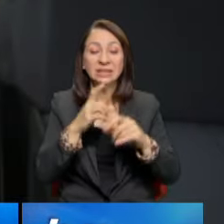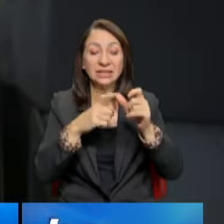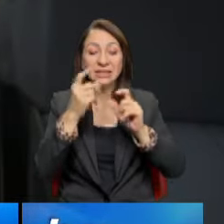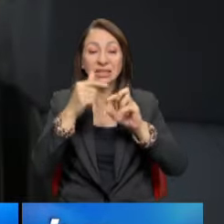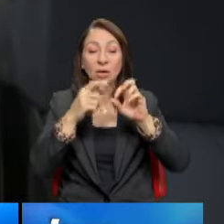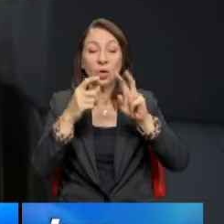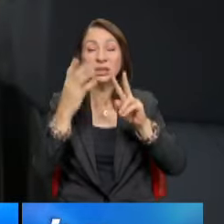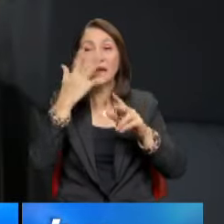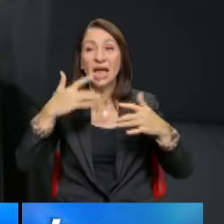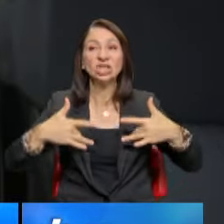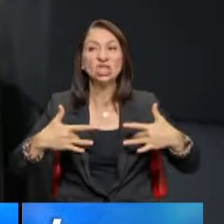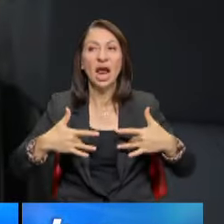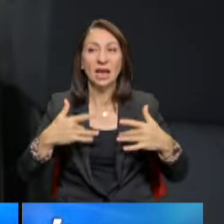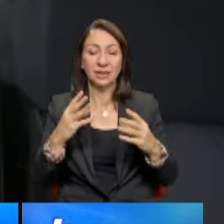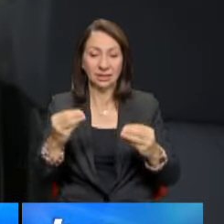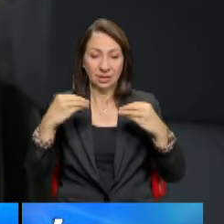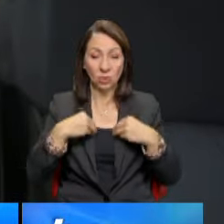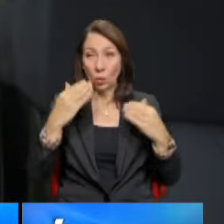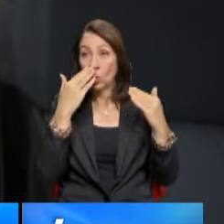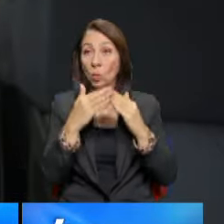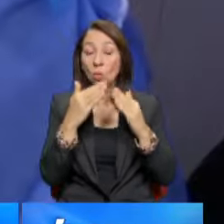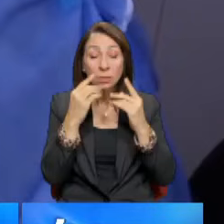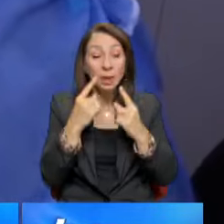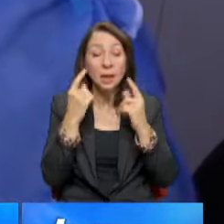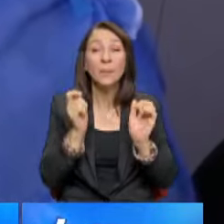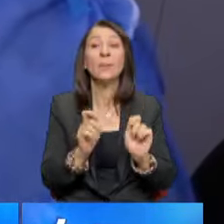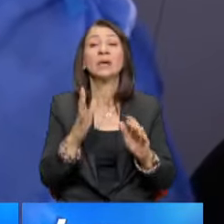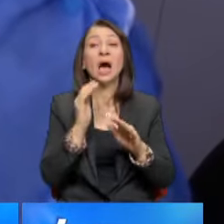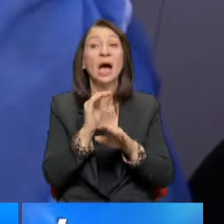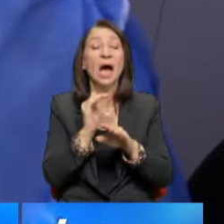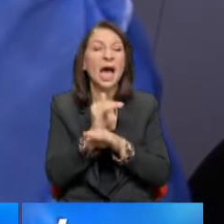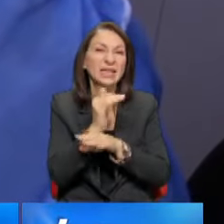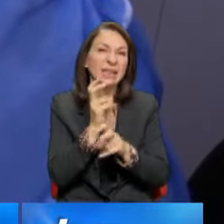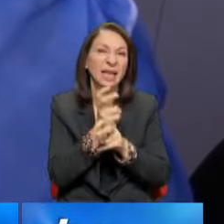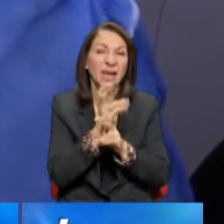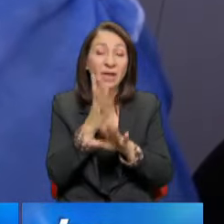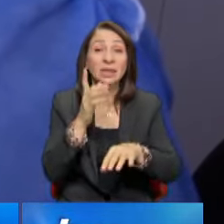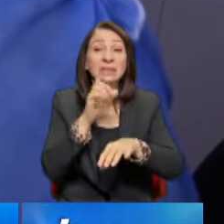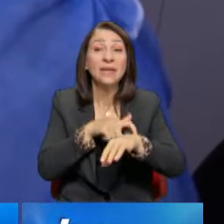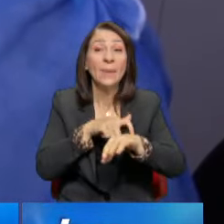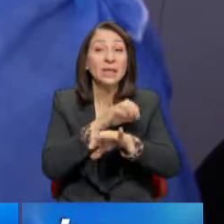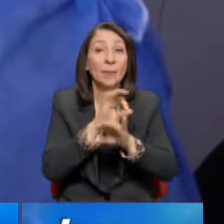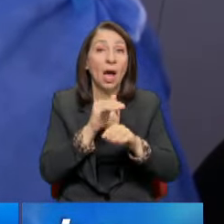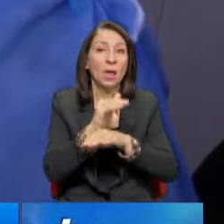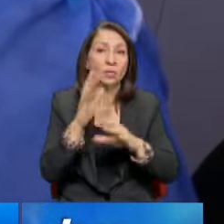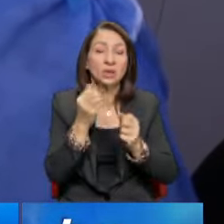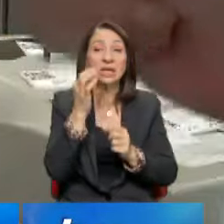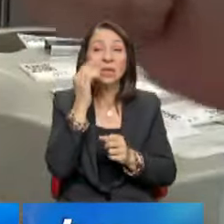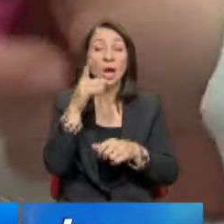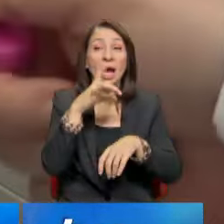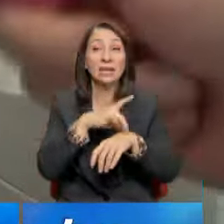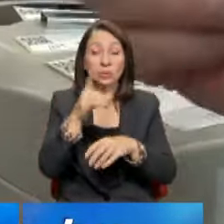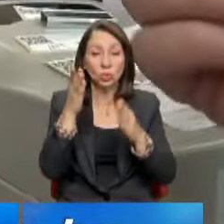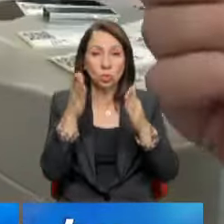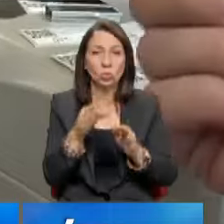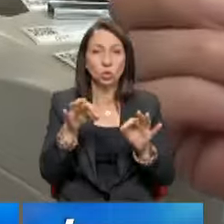ve karaciğer nakli kaçınılmaz, uygun tedavi edilmezse hayati risk fazla. Ama zamanında müdahale hayat kurtarıyor. Giresun'daki hastanın